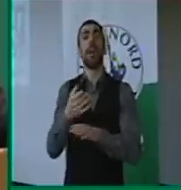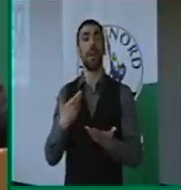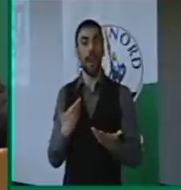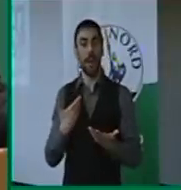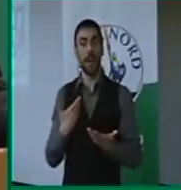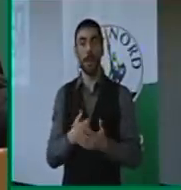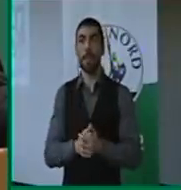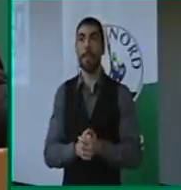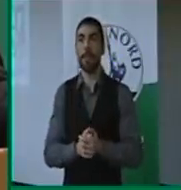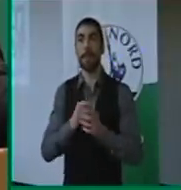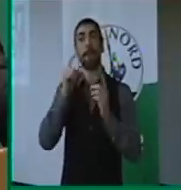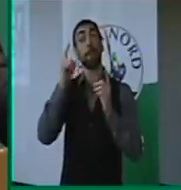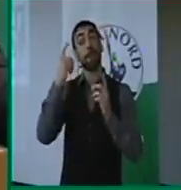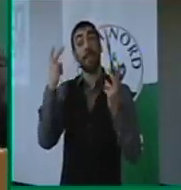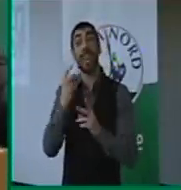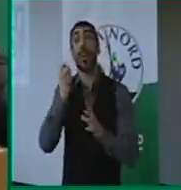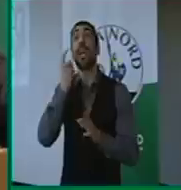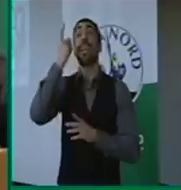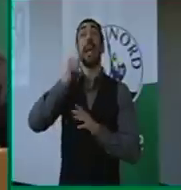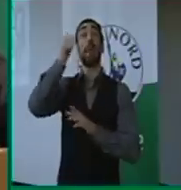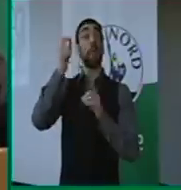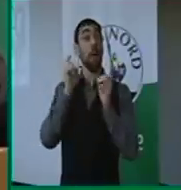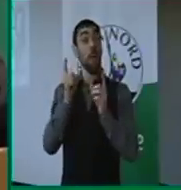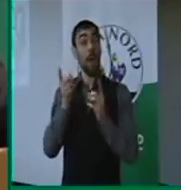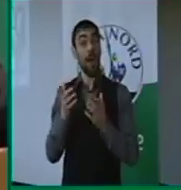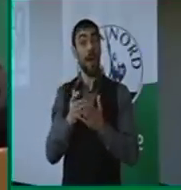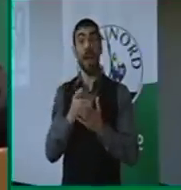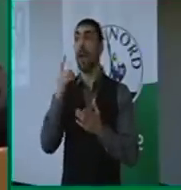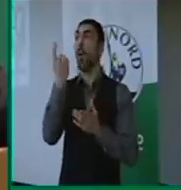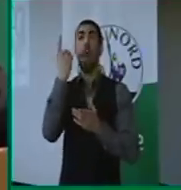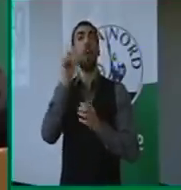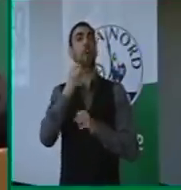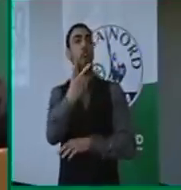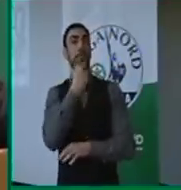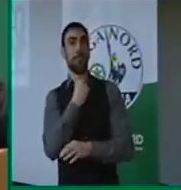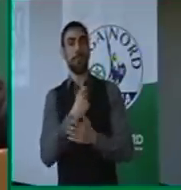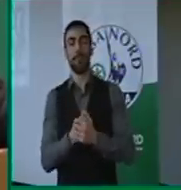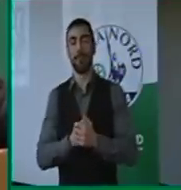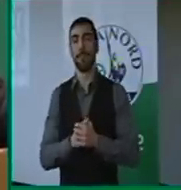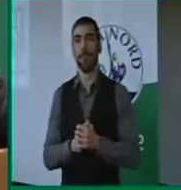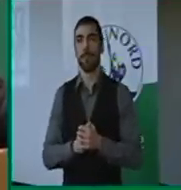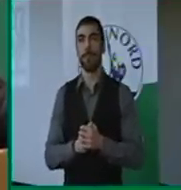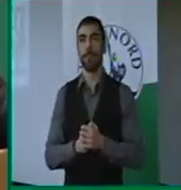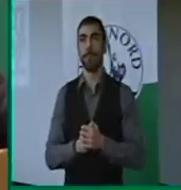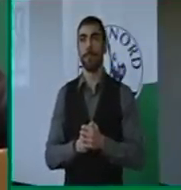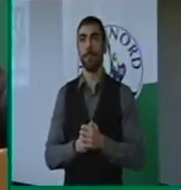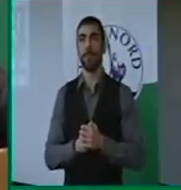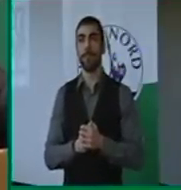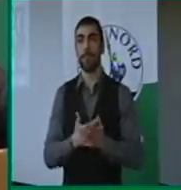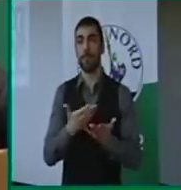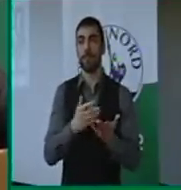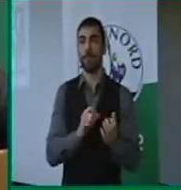cos'è la prima idea l'ideona che viene fuori poi dopo a qualcuno stipendi